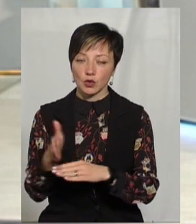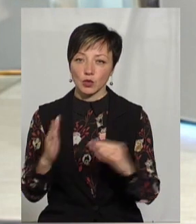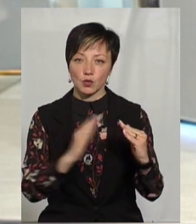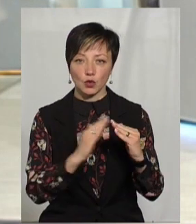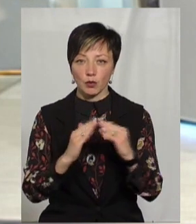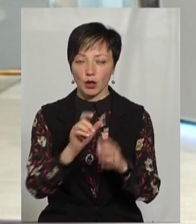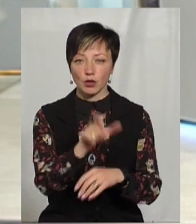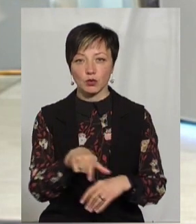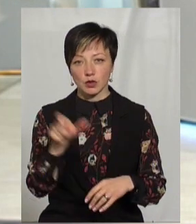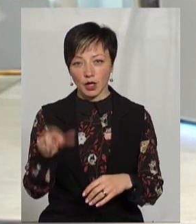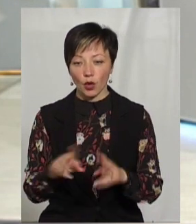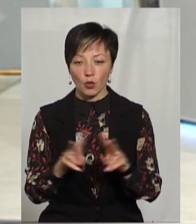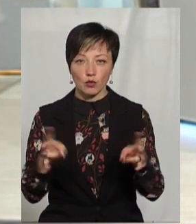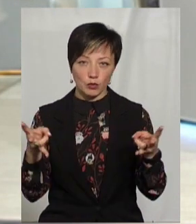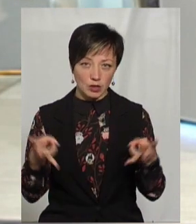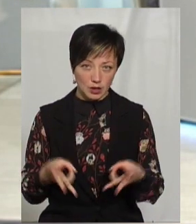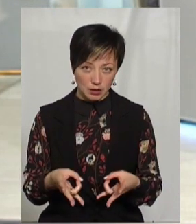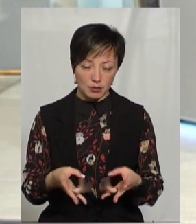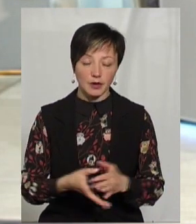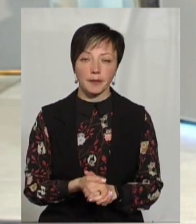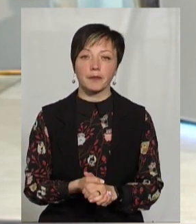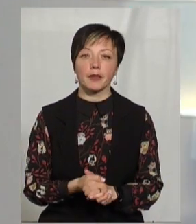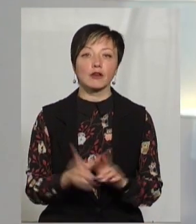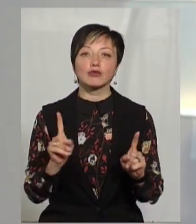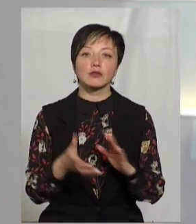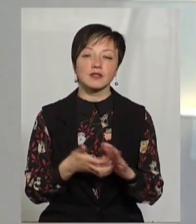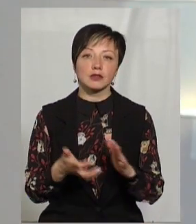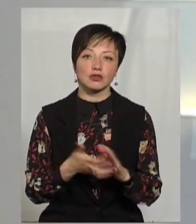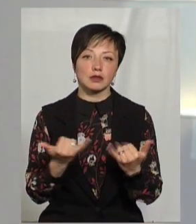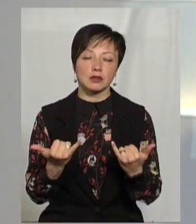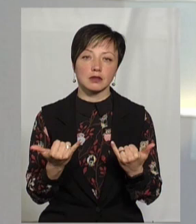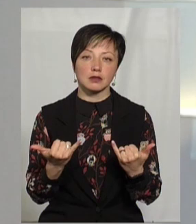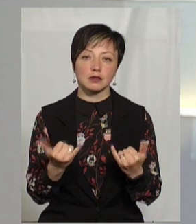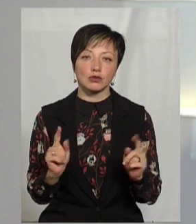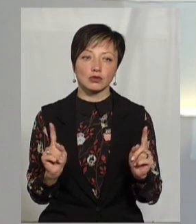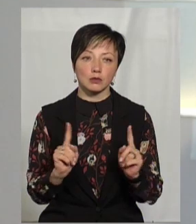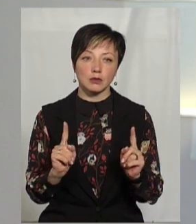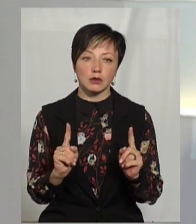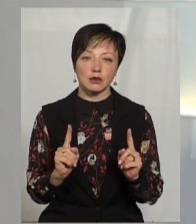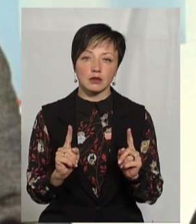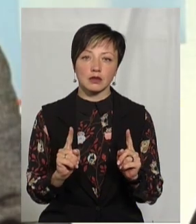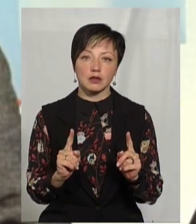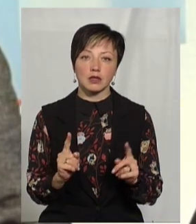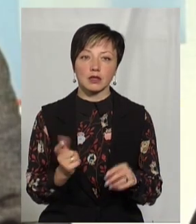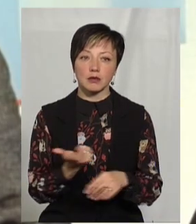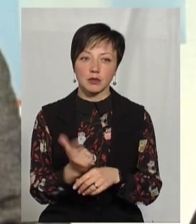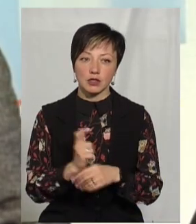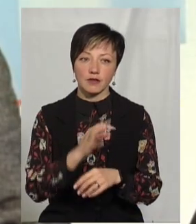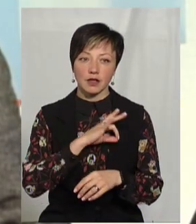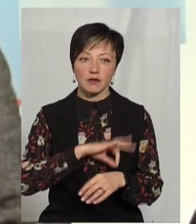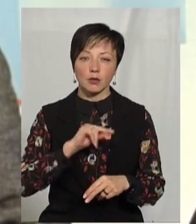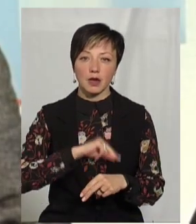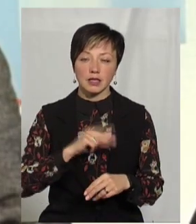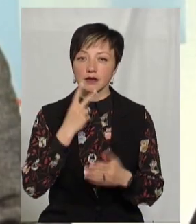вдома тих, кому потрібна допомога. Чого не вистачає зараз для того, щоб... Для більш ефективної праці.